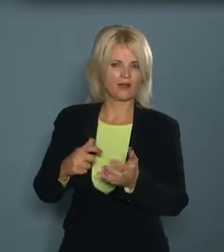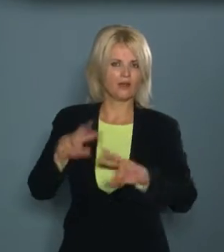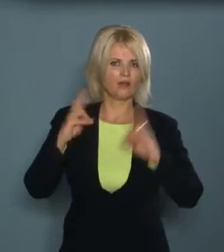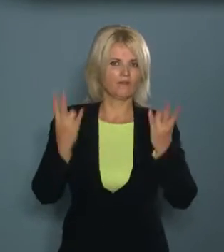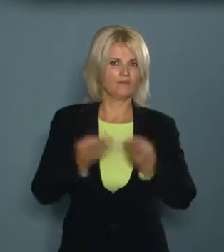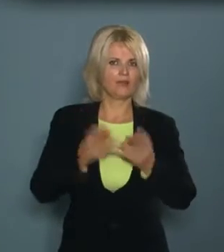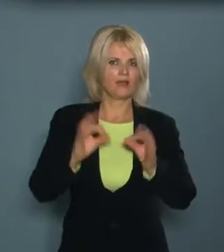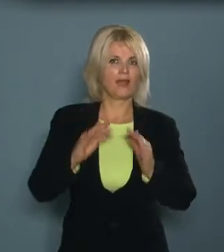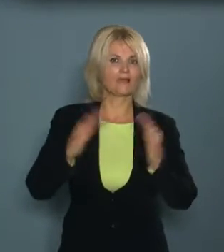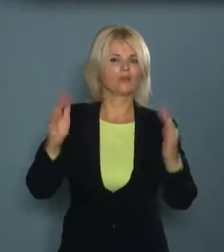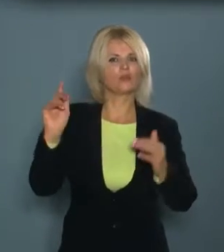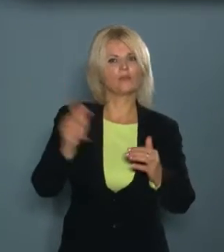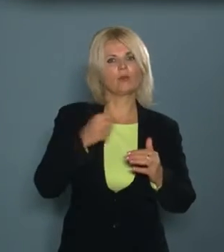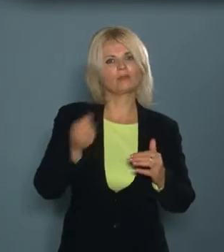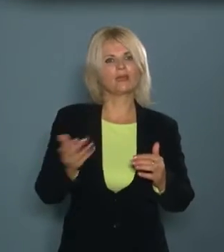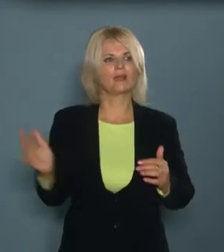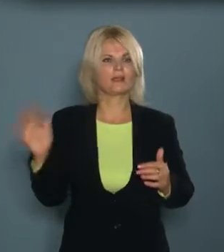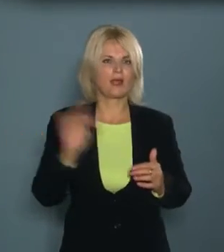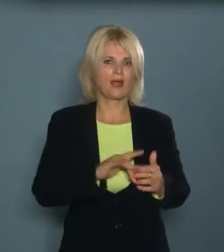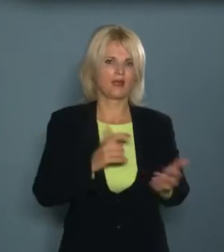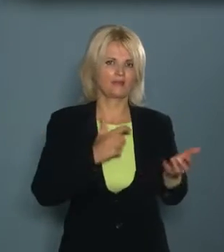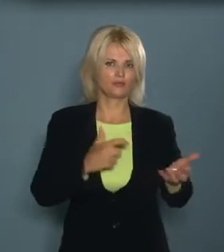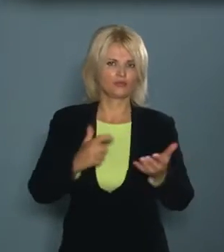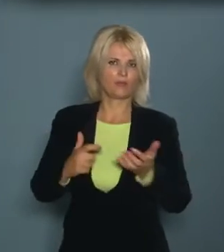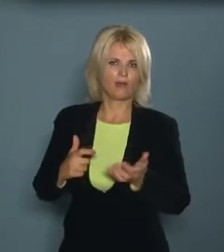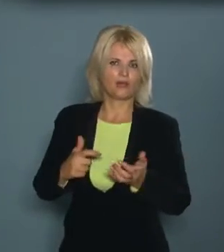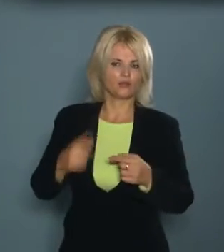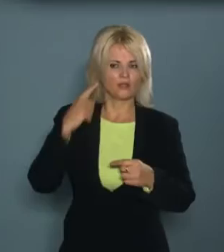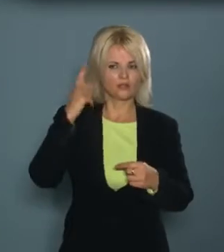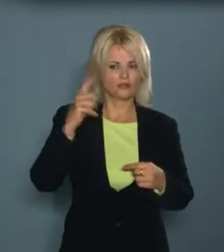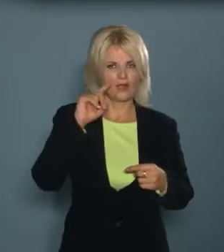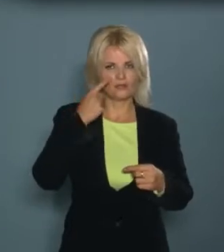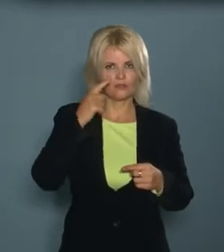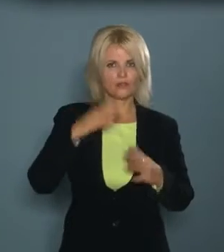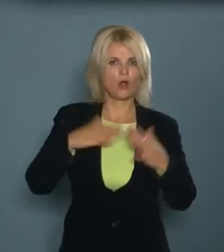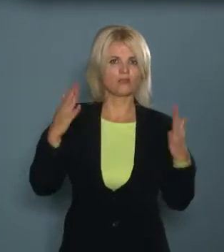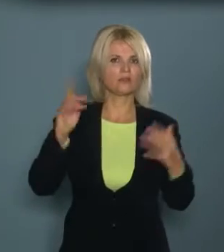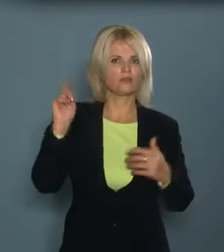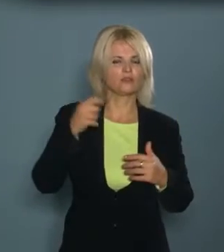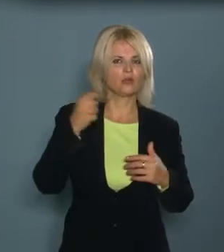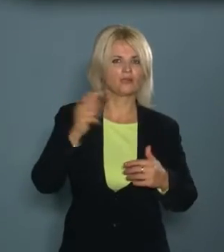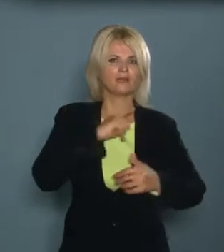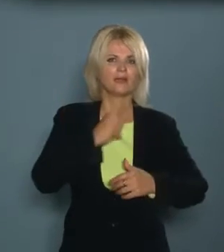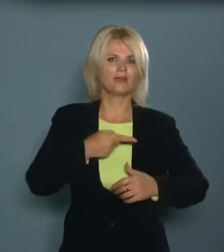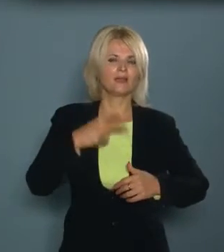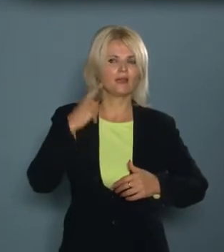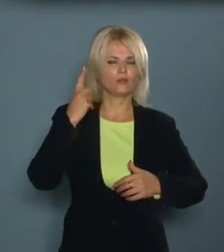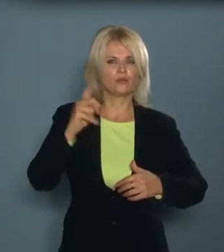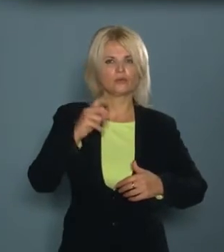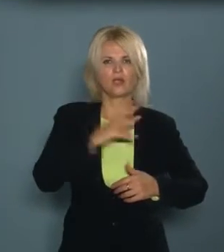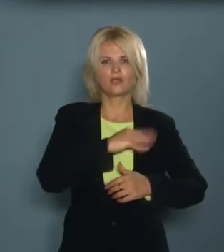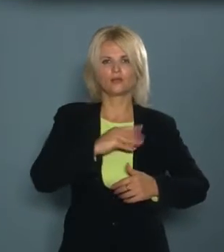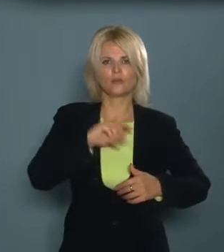világ akkori legnagyobb haderejére mérnek tűzcsapást. Tudták, hogy a Szovjetunió hatalmas hadereje képes a gyönge magyar szabadságot